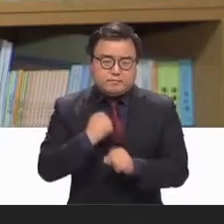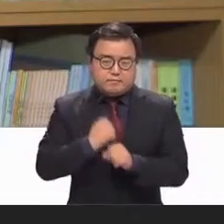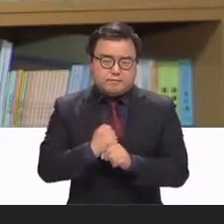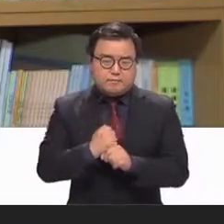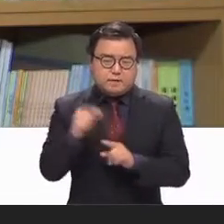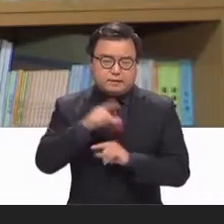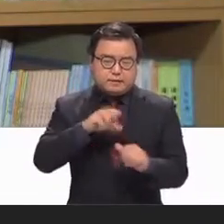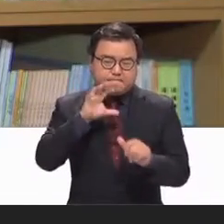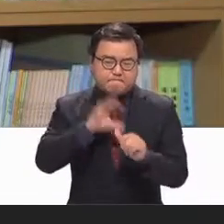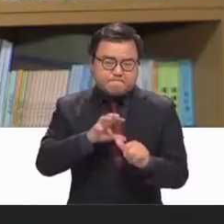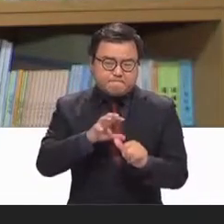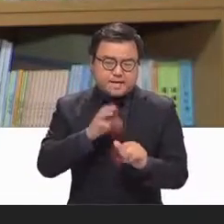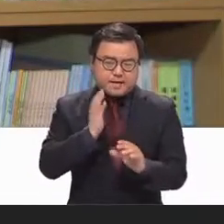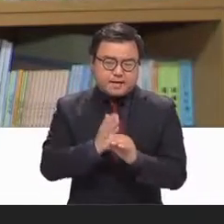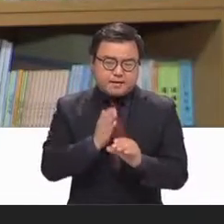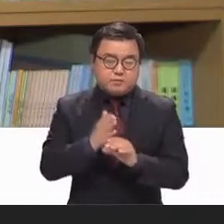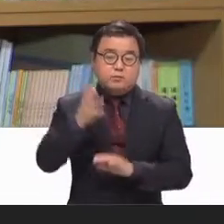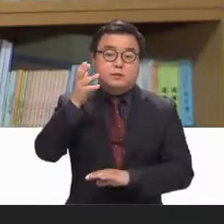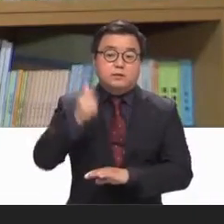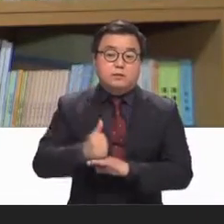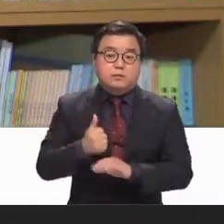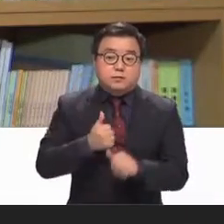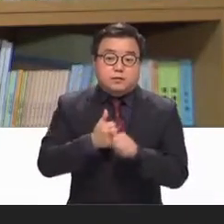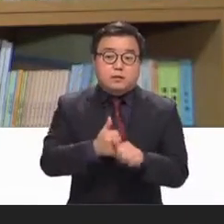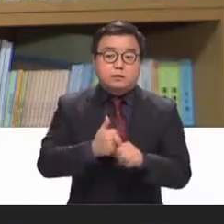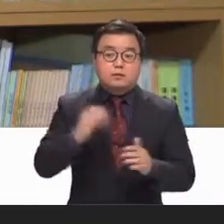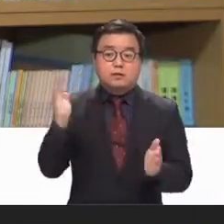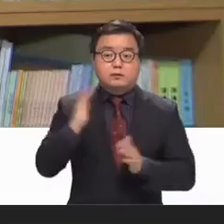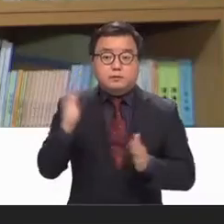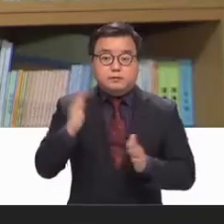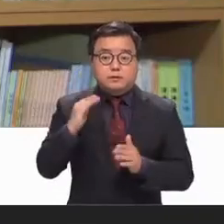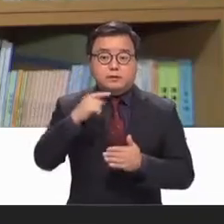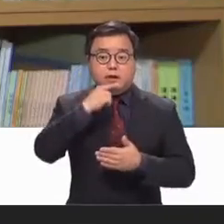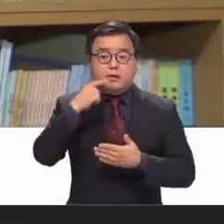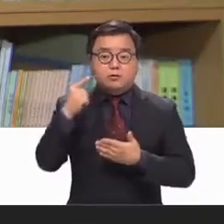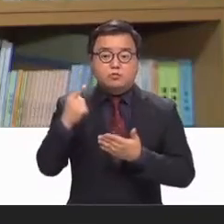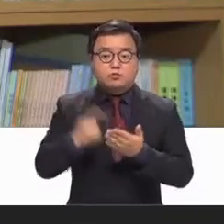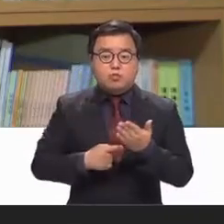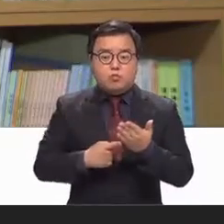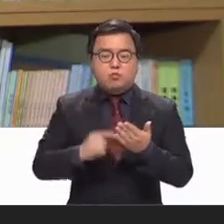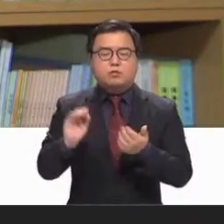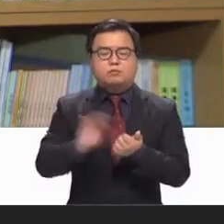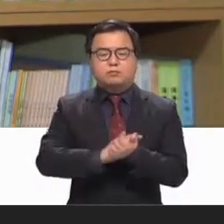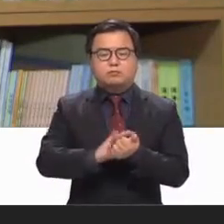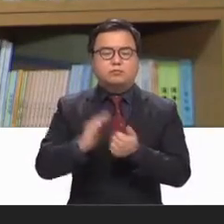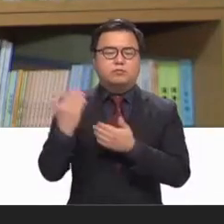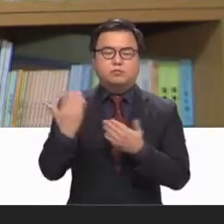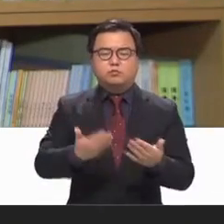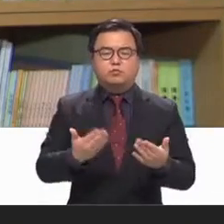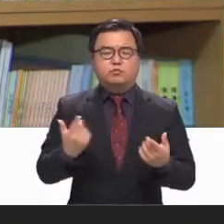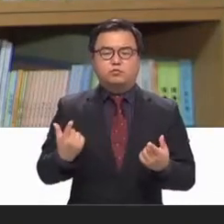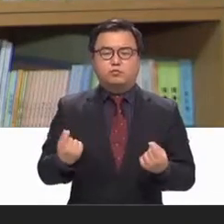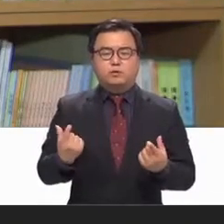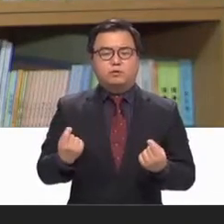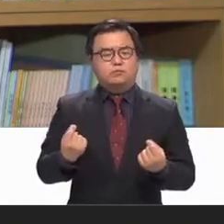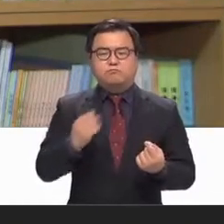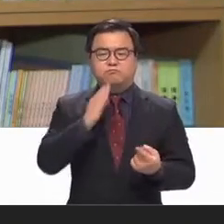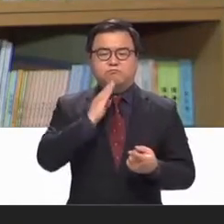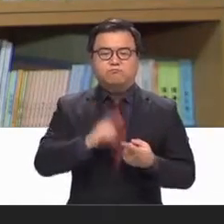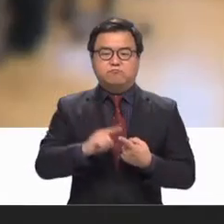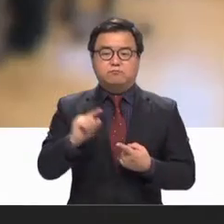감으로써 주어지는 그 결과에 따라서 학생들에게 불공평한 대우를 하게 만드는 대단히 불합리한